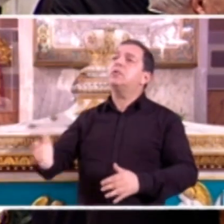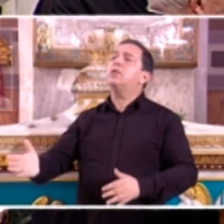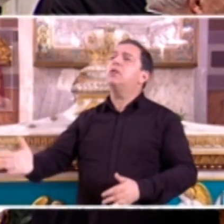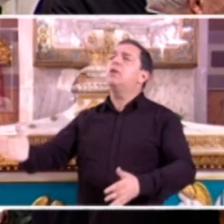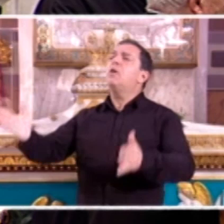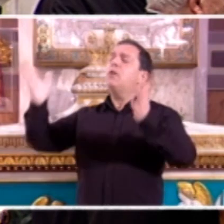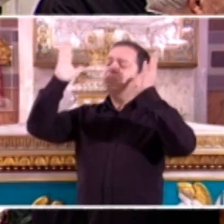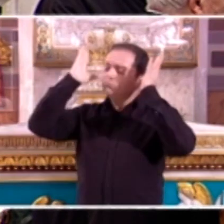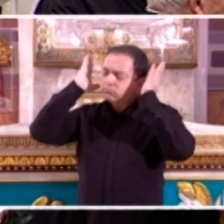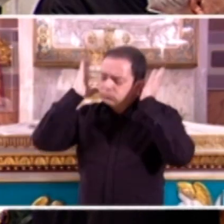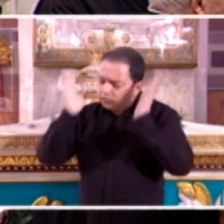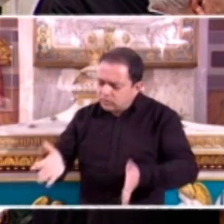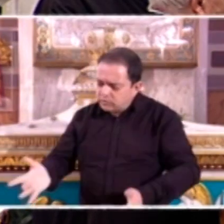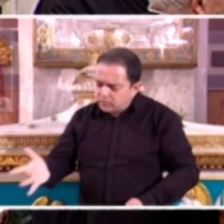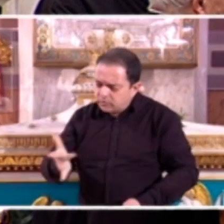Κύριε